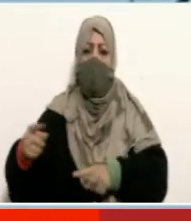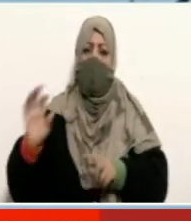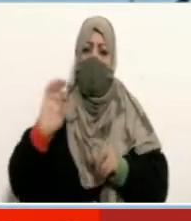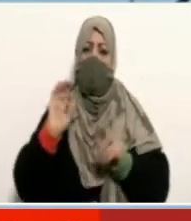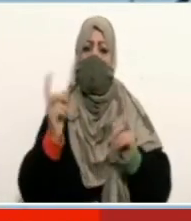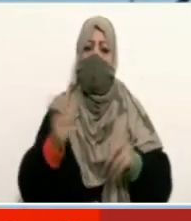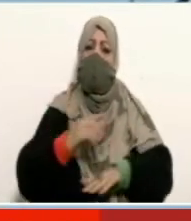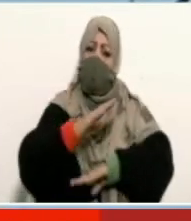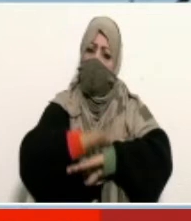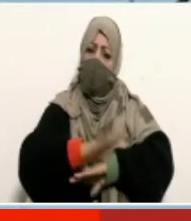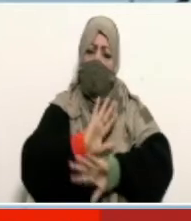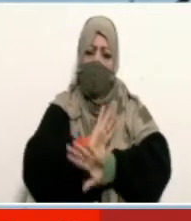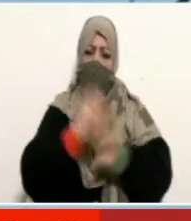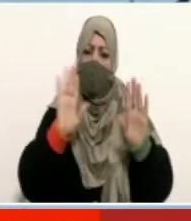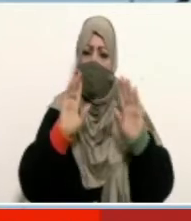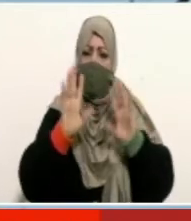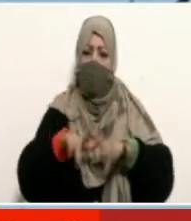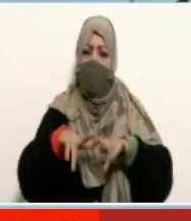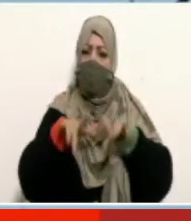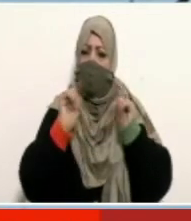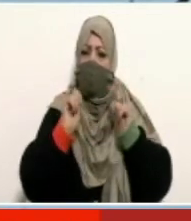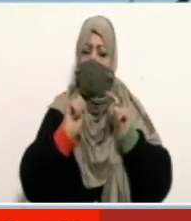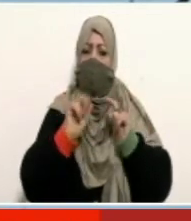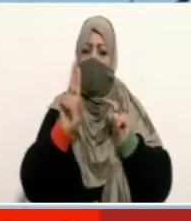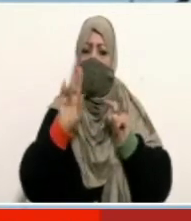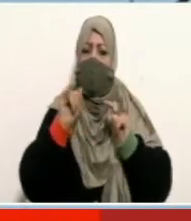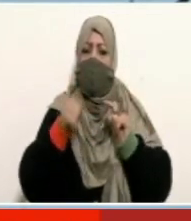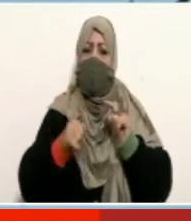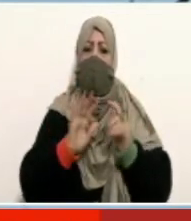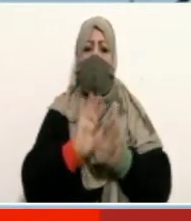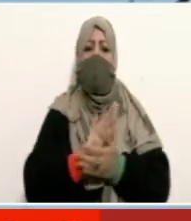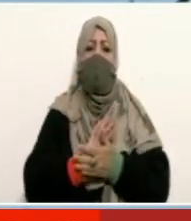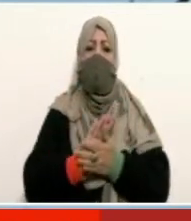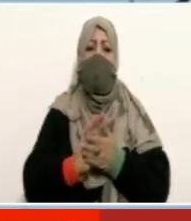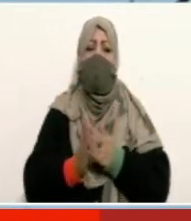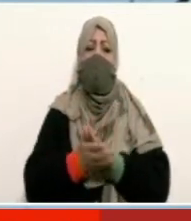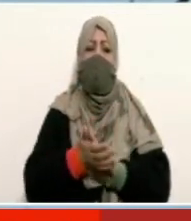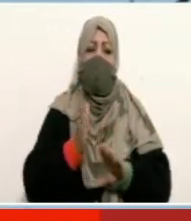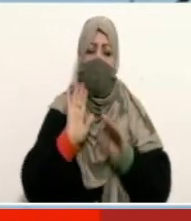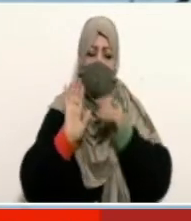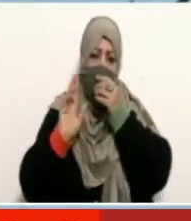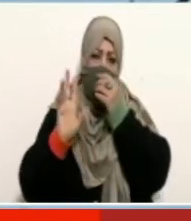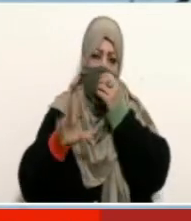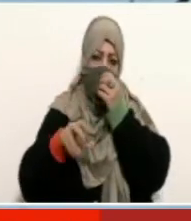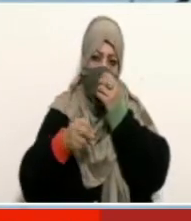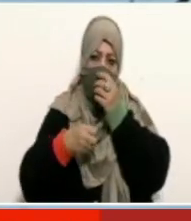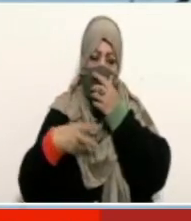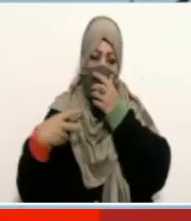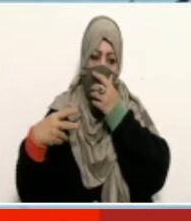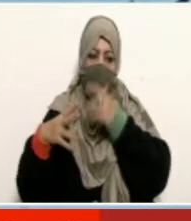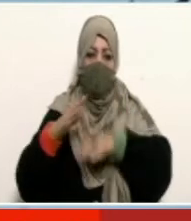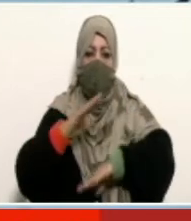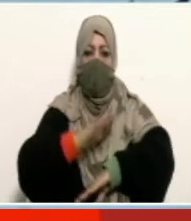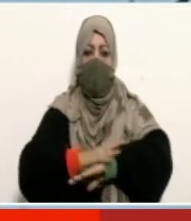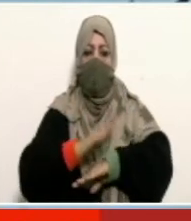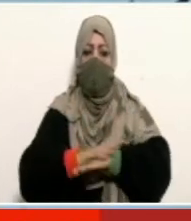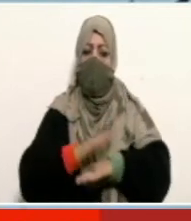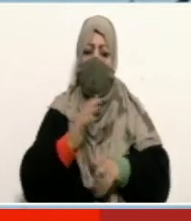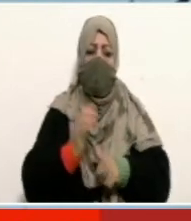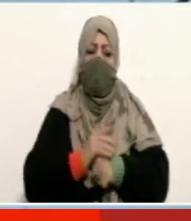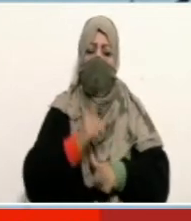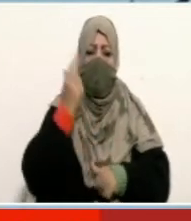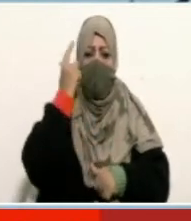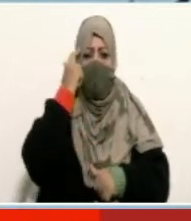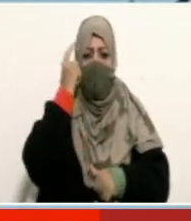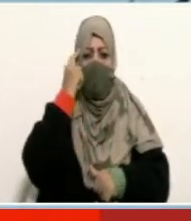بينهما قد اكتمل، لم يزل إلا الدخول، لو توفي مثلا الزوج أو